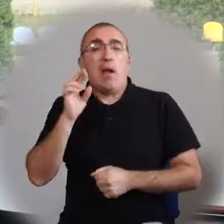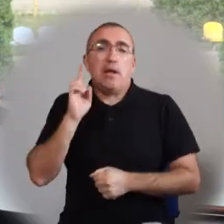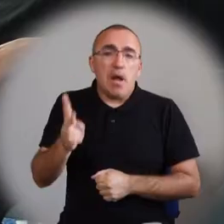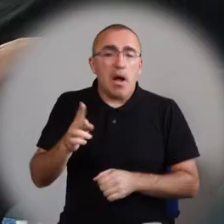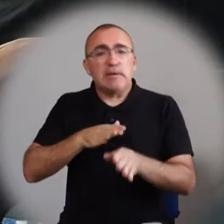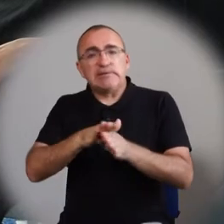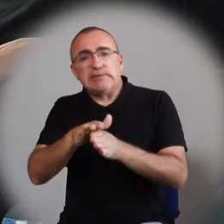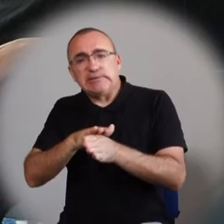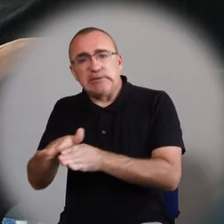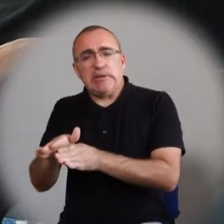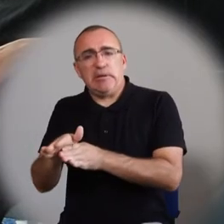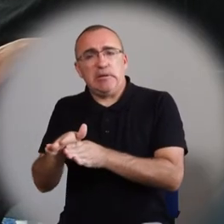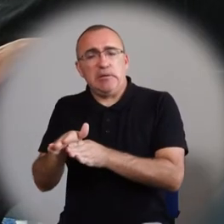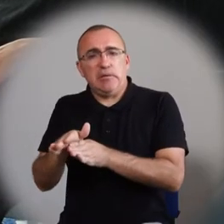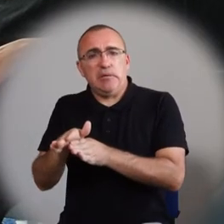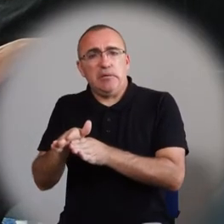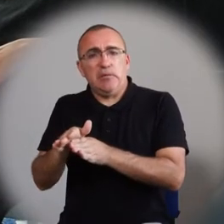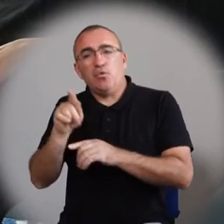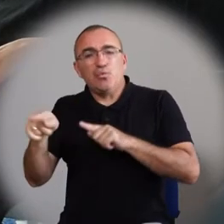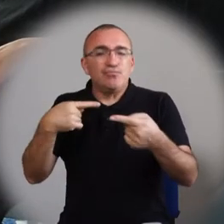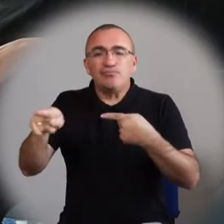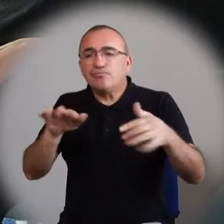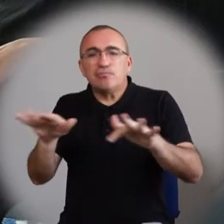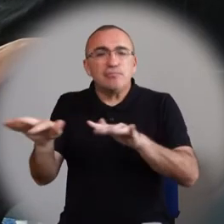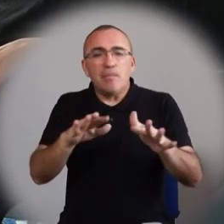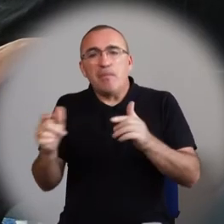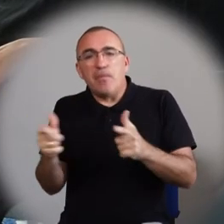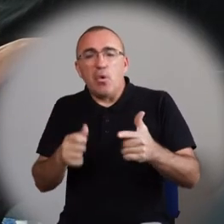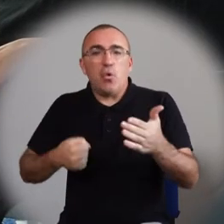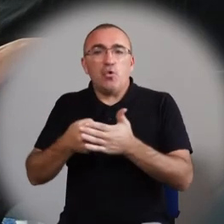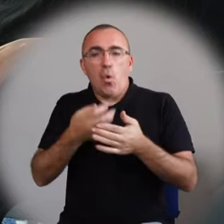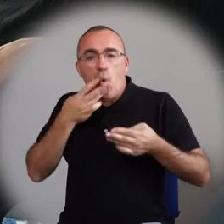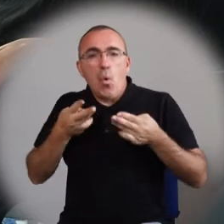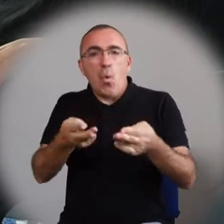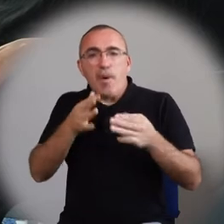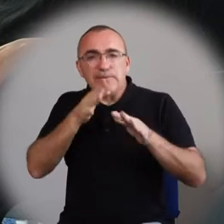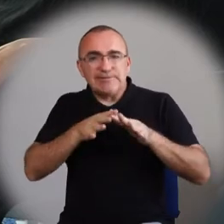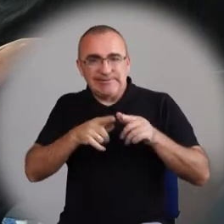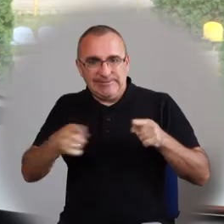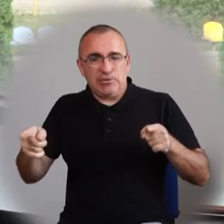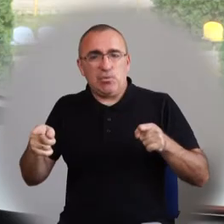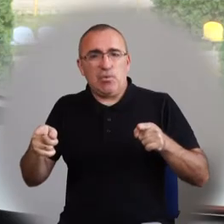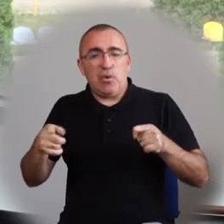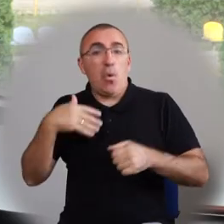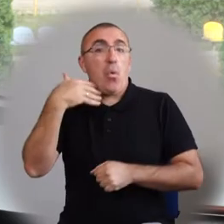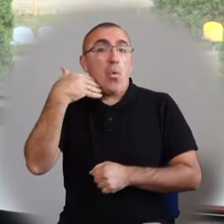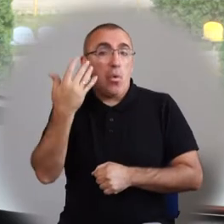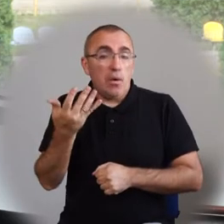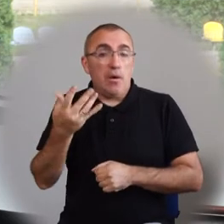господарства, як здійснити ту чи іншу дію підготовці, наприклад, до опалювального сезону. Але